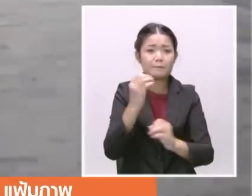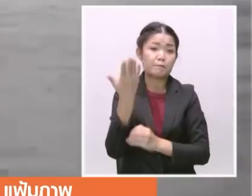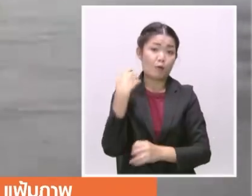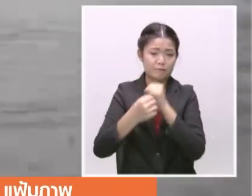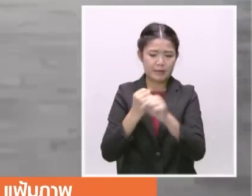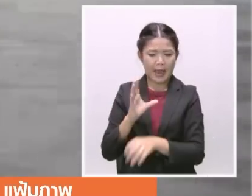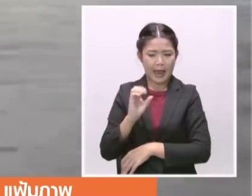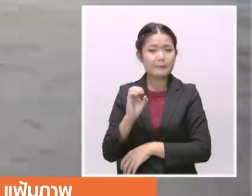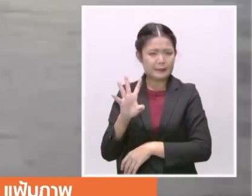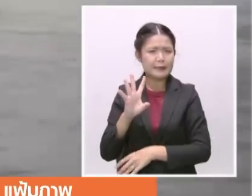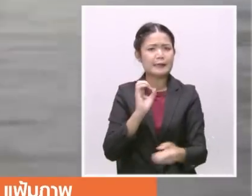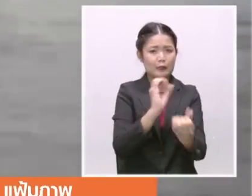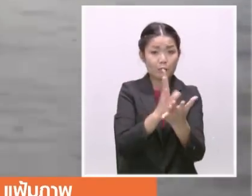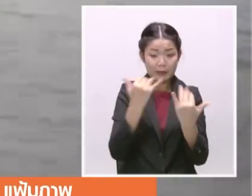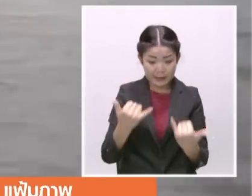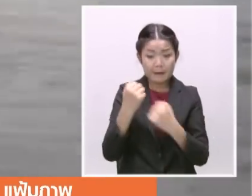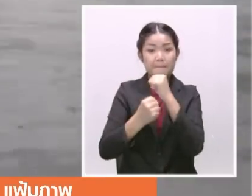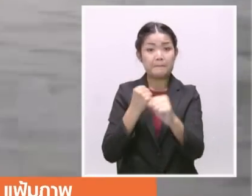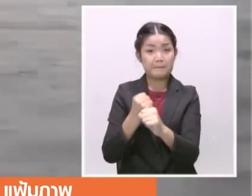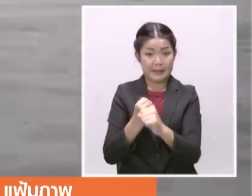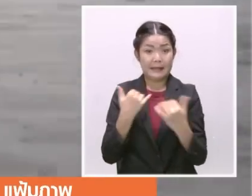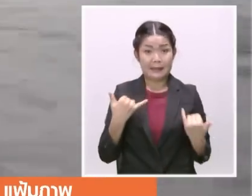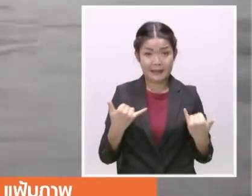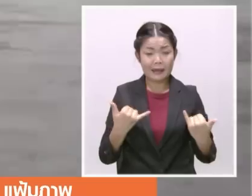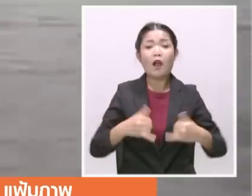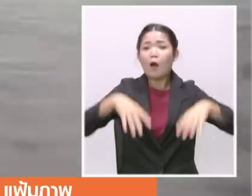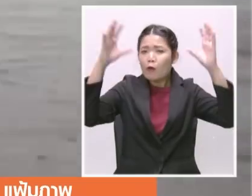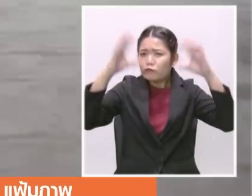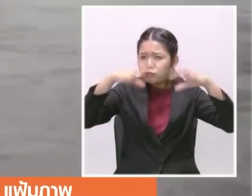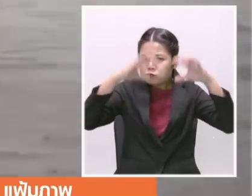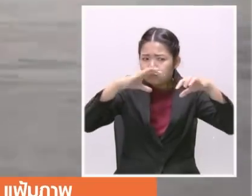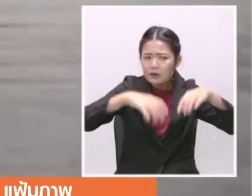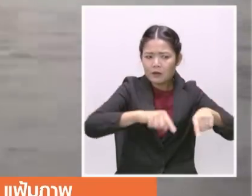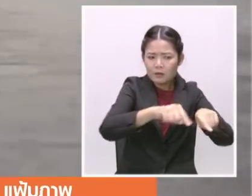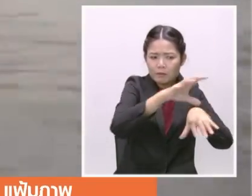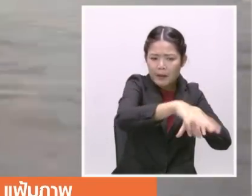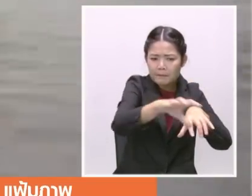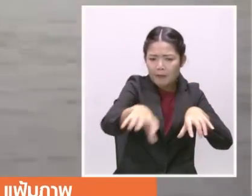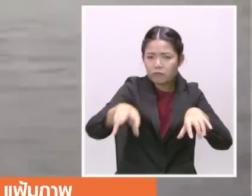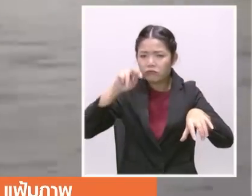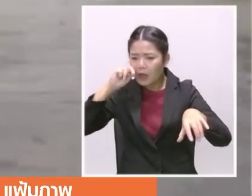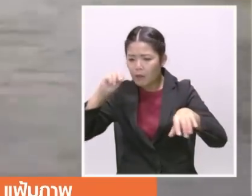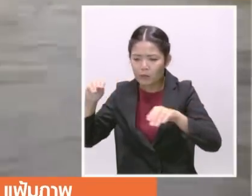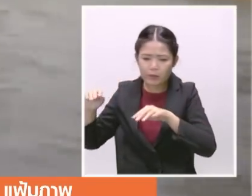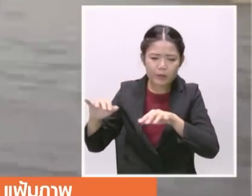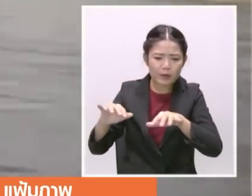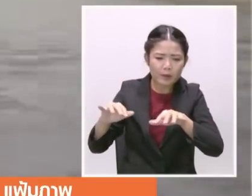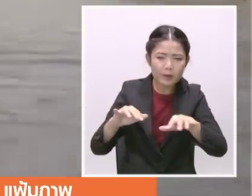53 จะเกิดในประสนาดนั้นแต่พอมาปีนี้ ฝนมัตกจุๆ น้ำมัไม่ได้มากั